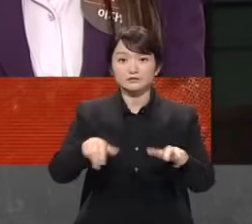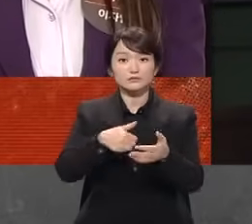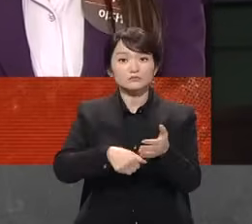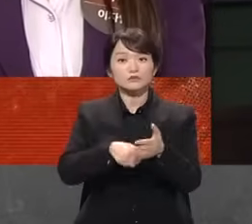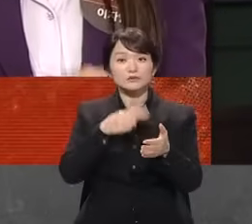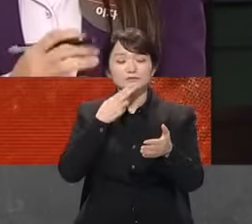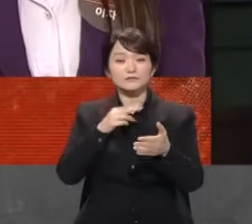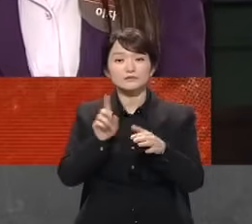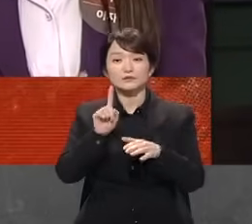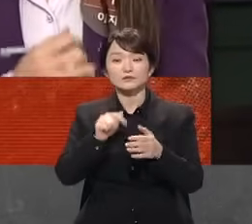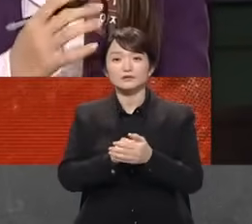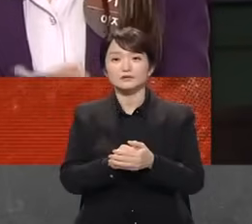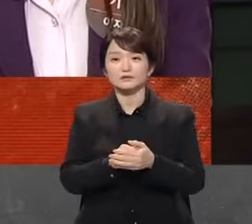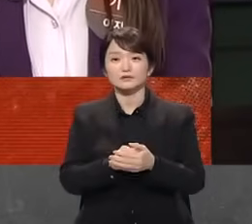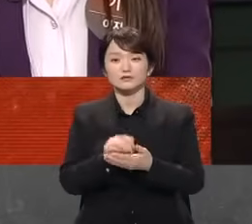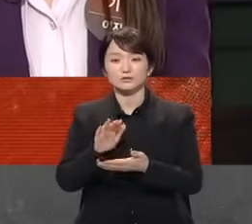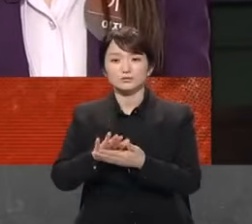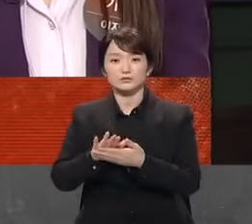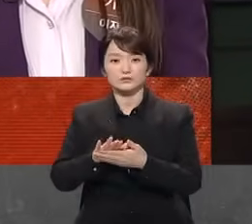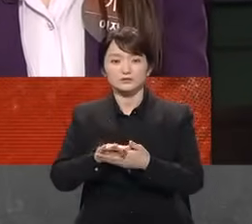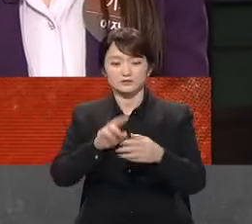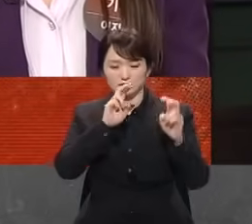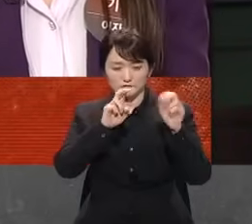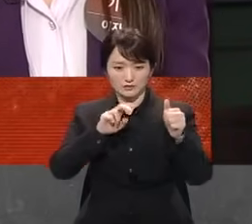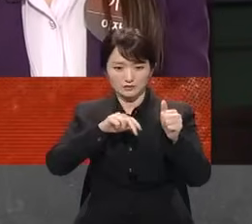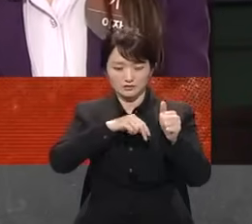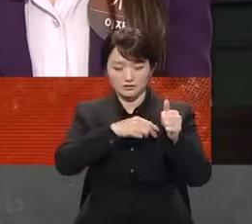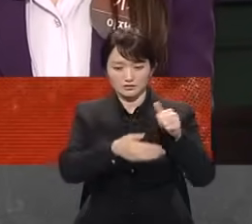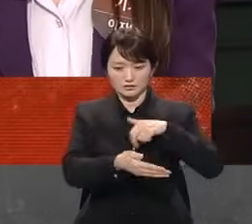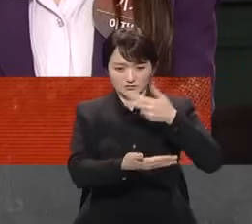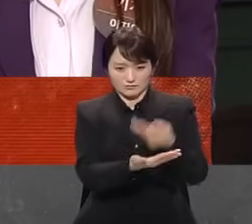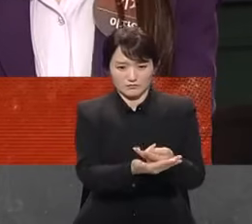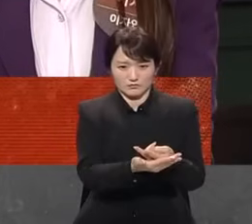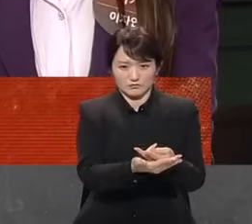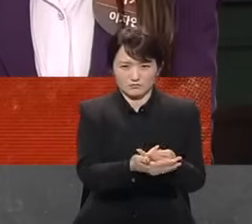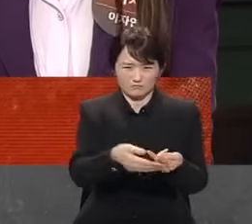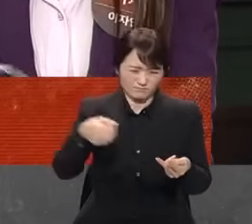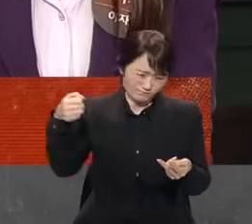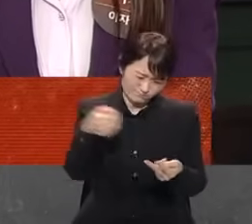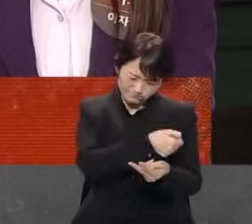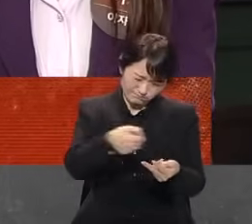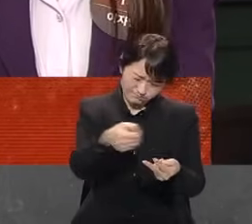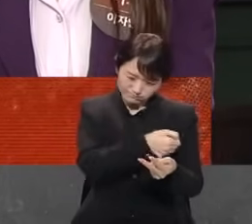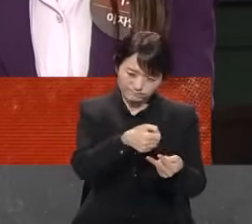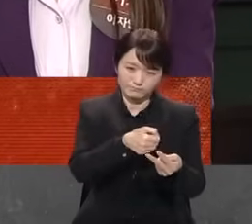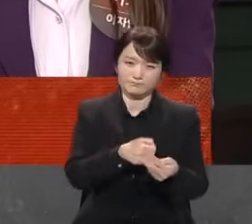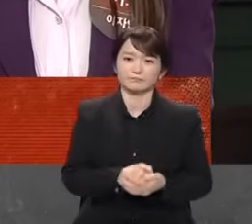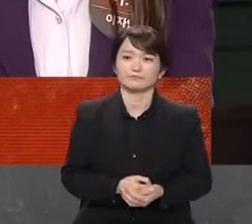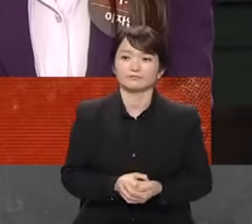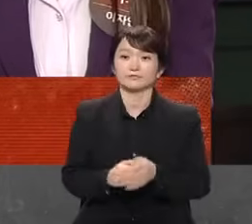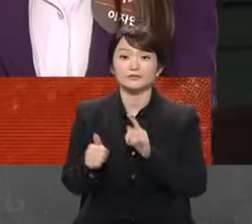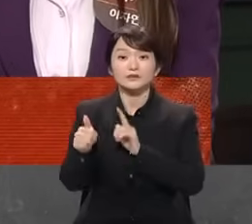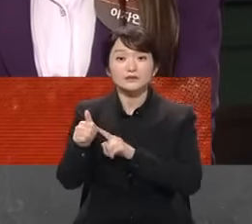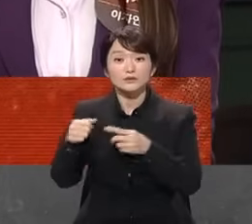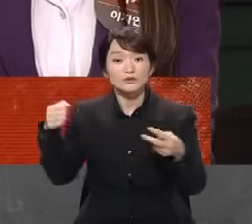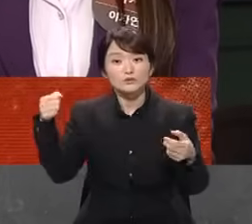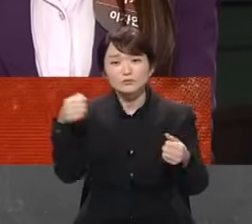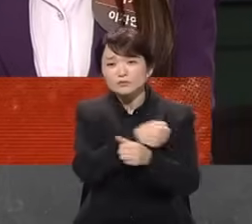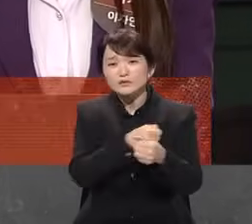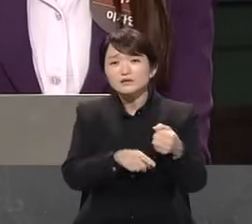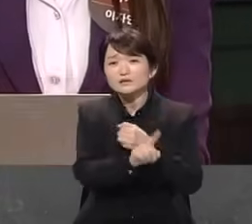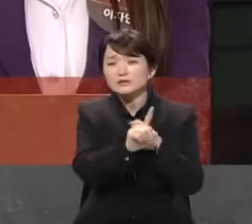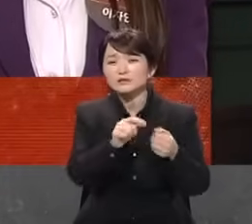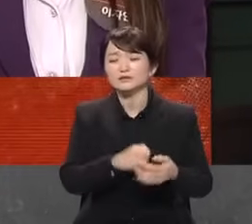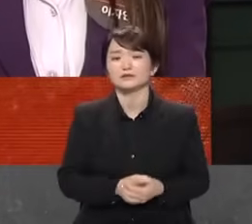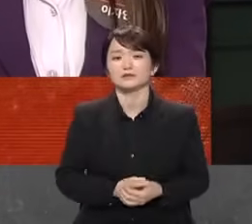이제 맨손으로 사장을 바닥에 눕혀놓고 마구 때리기까지 했다는 내용이었습니다. 자, 이 남성이 폭행한 이유에 대해서는